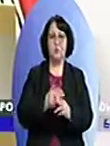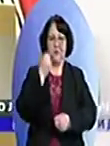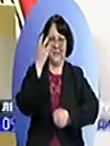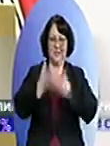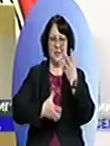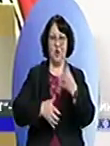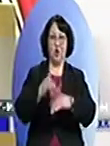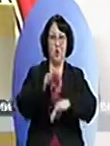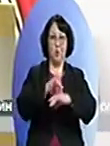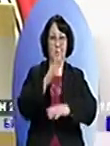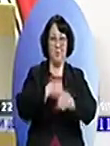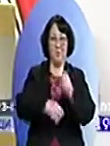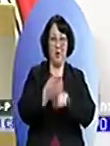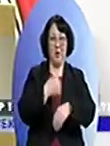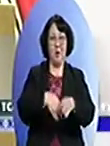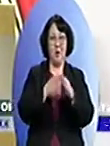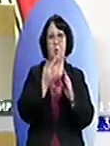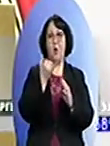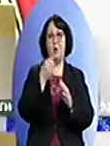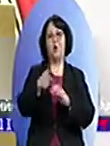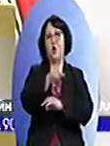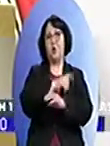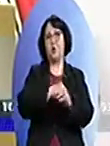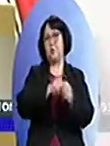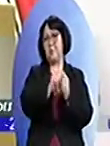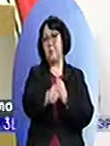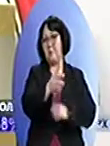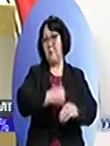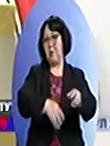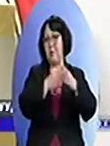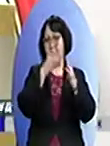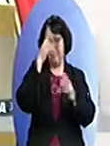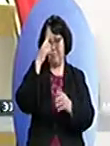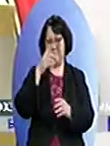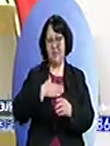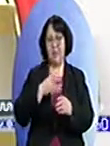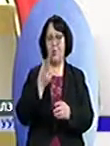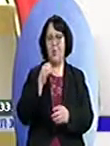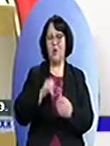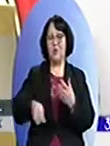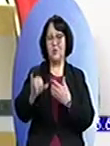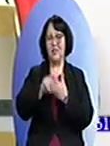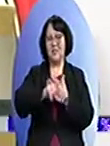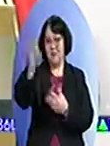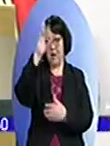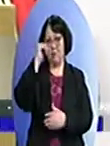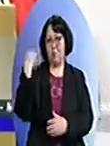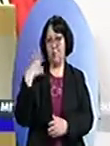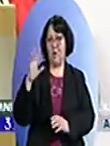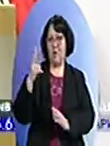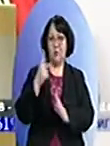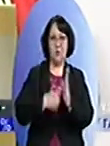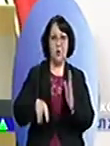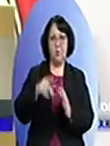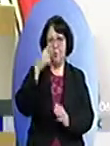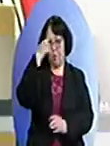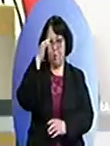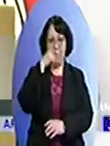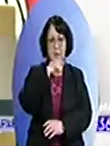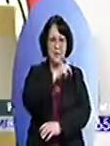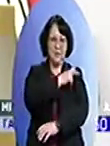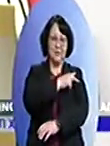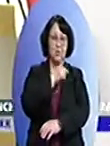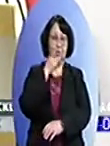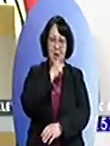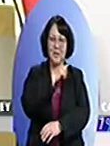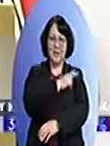барилга Улаанбаатар хотноо баригдаж байна. Манай элчин сайдын яамыг өнгөрсөн 12 дугаар сард Монголын улаан загалмай нийгэмлэгээс 2017